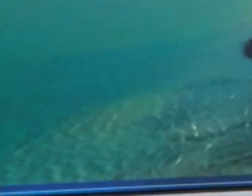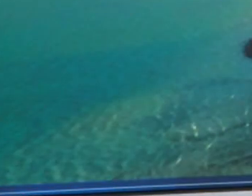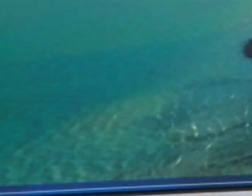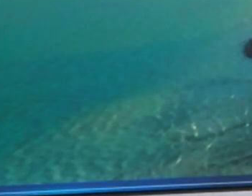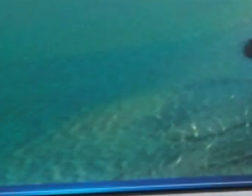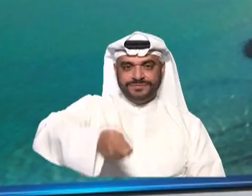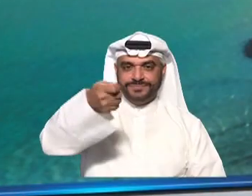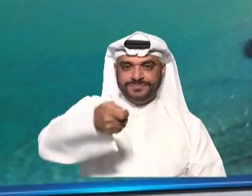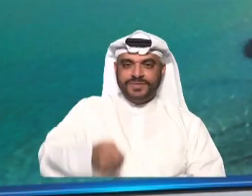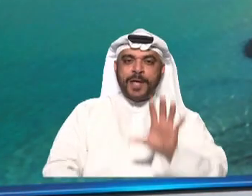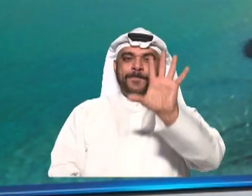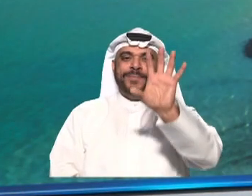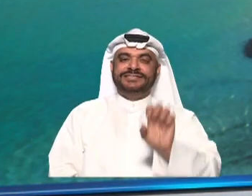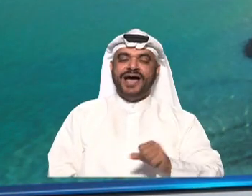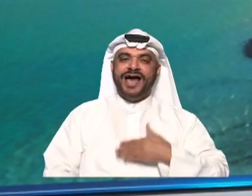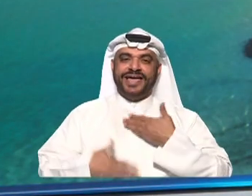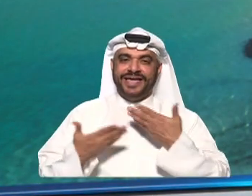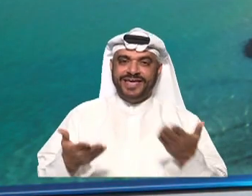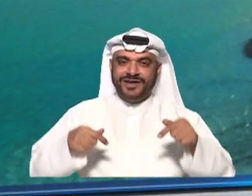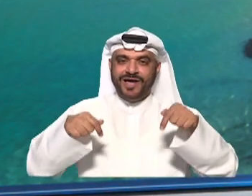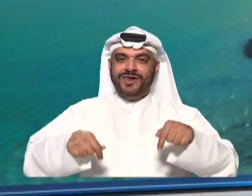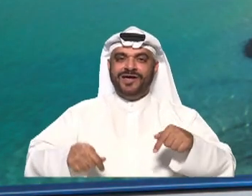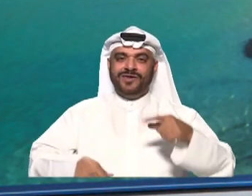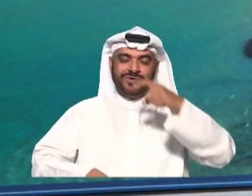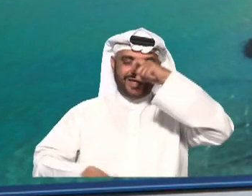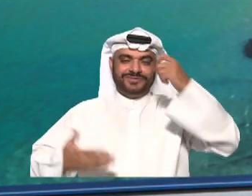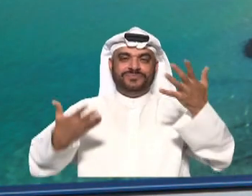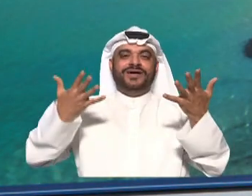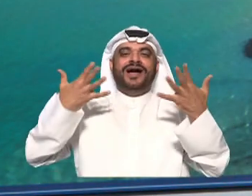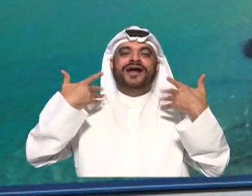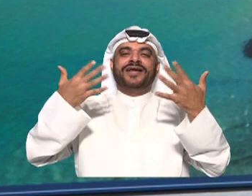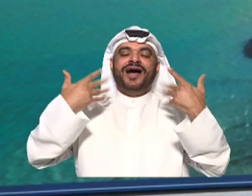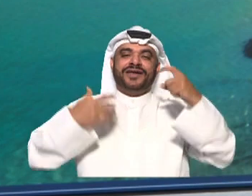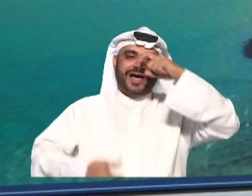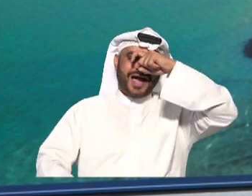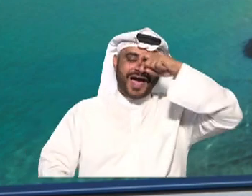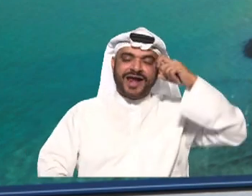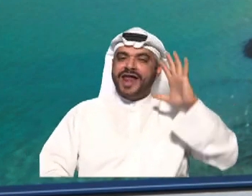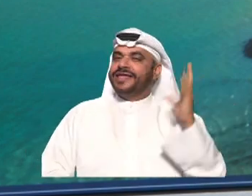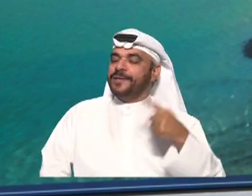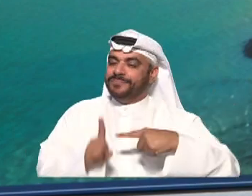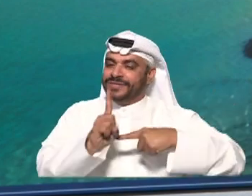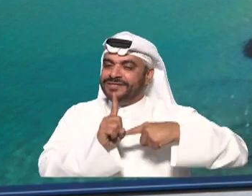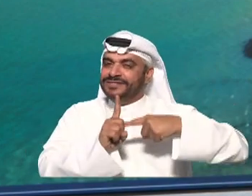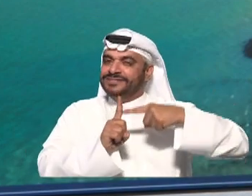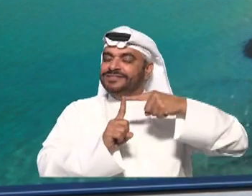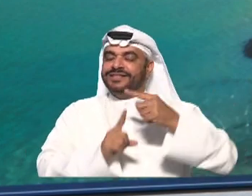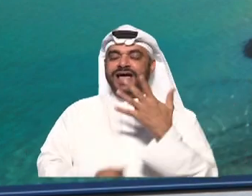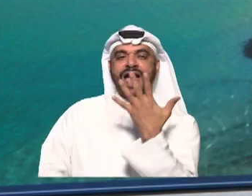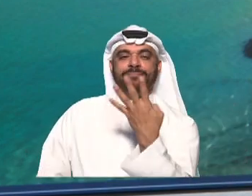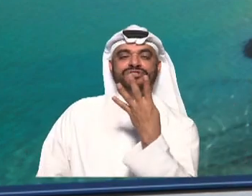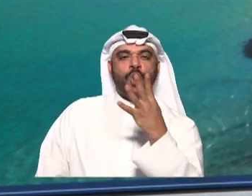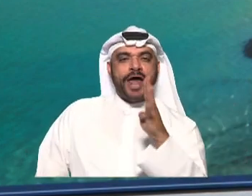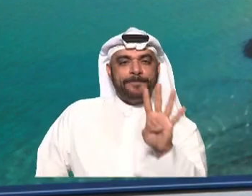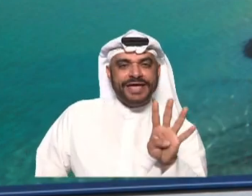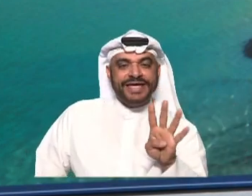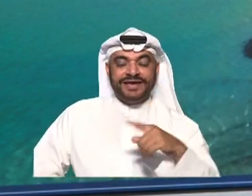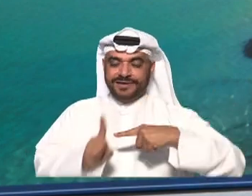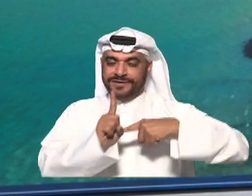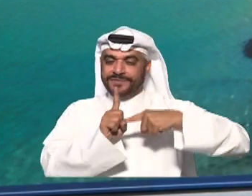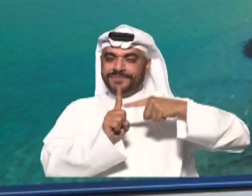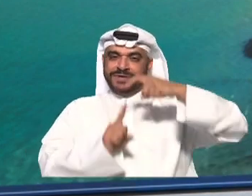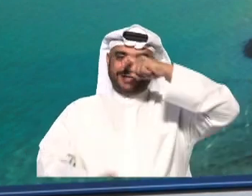مسي عليكم بالخير أعزائي المشاهدين. الأجواء الحالية أجواء شديدة الحرارة، وتصل درجات الحرارة ما بين 45 إلى 48 درجة